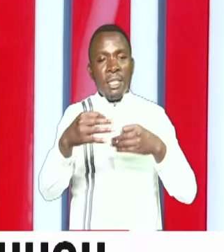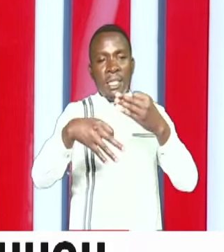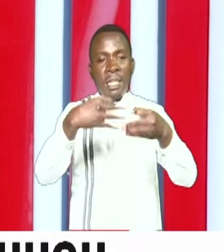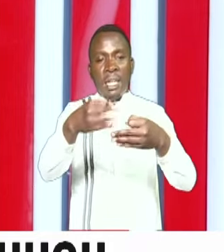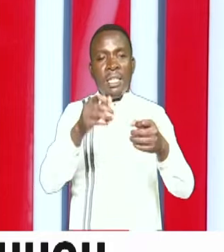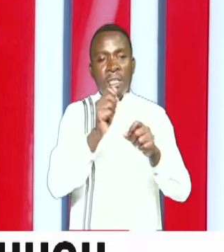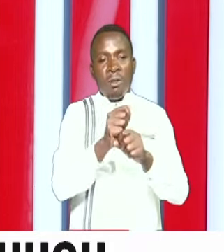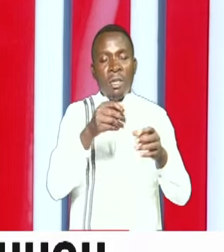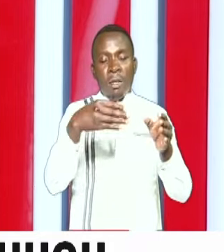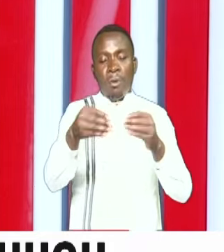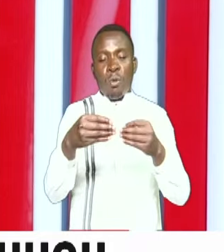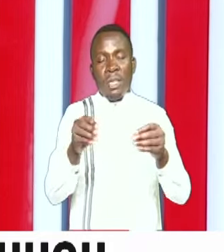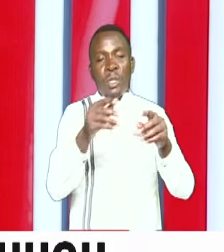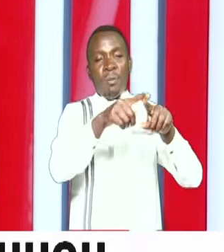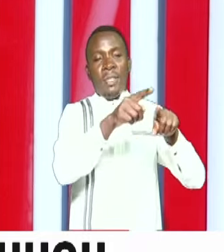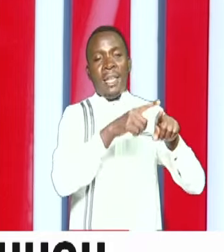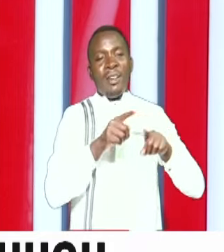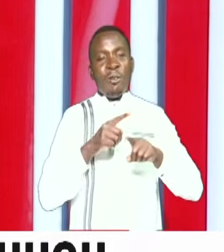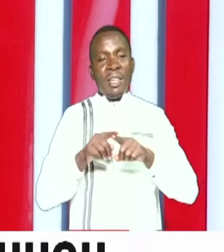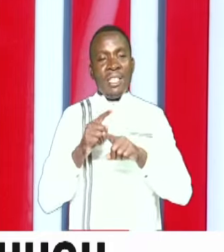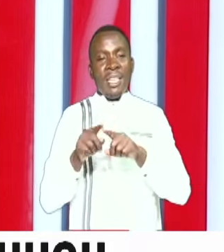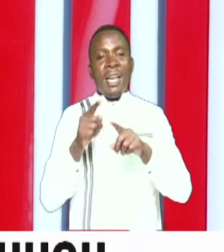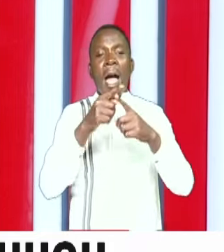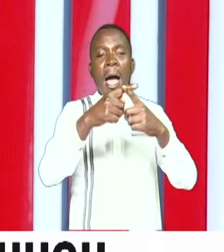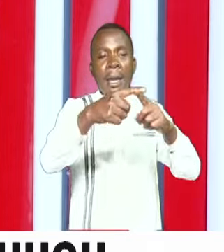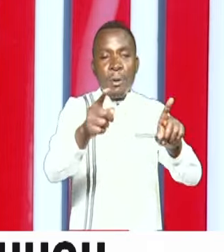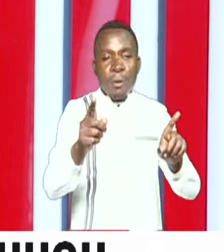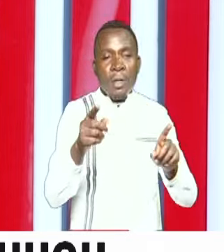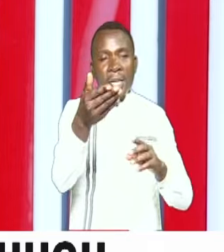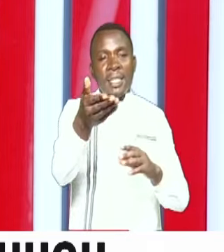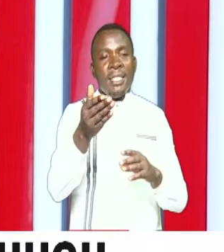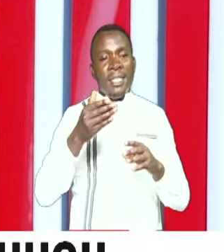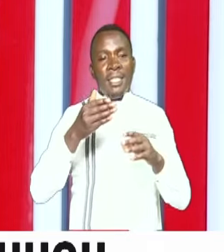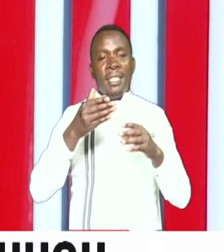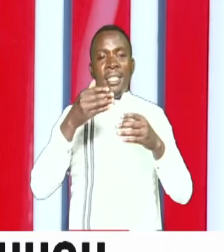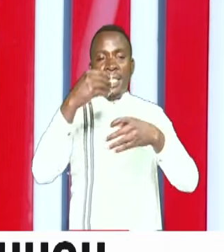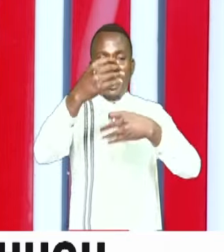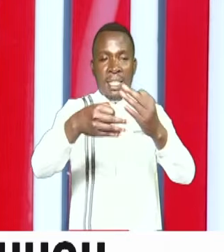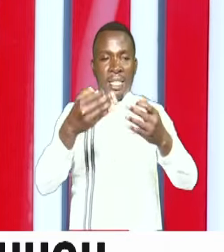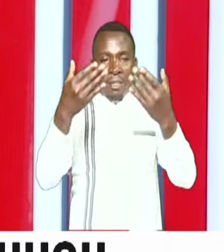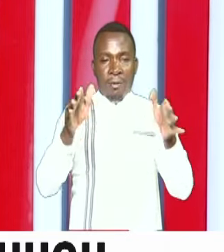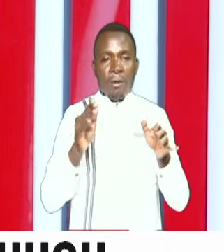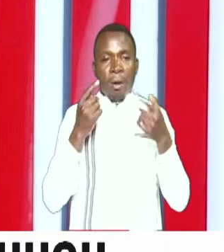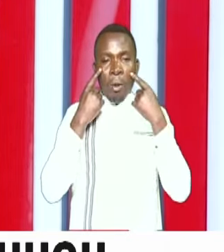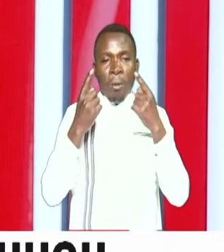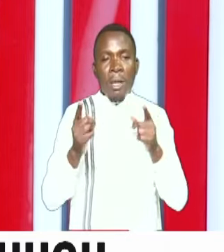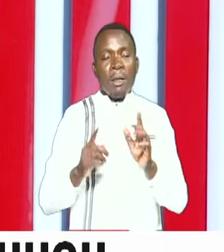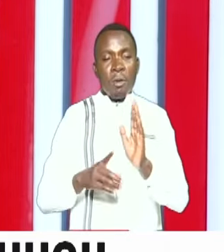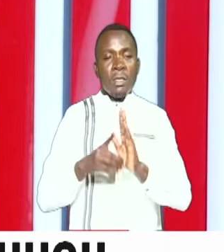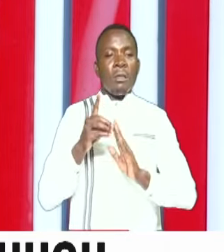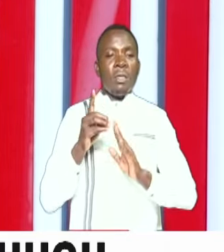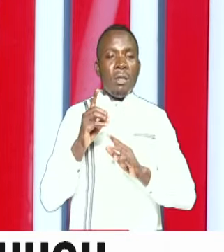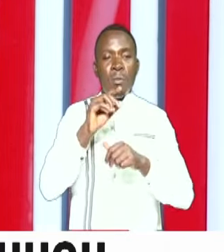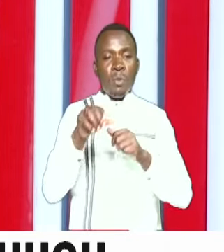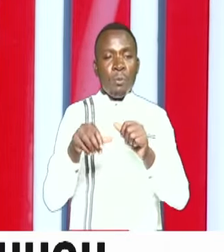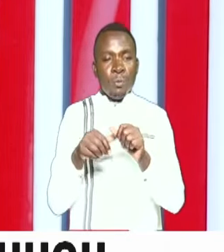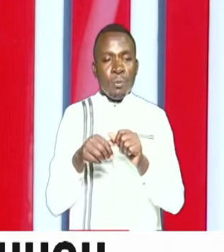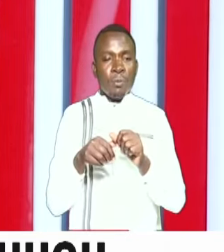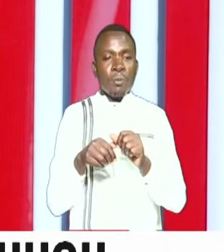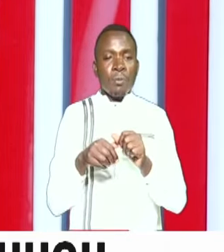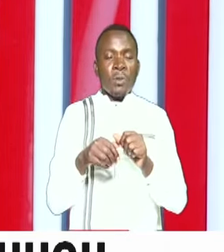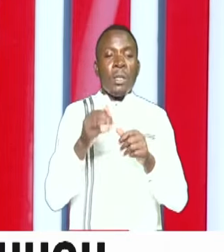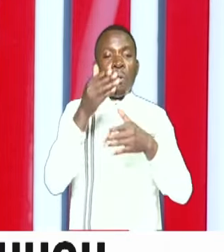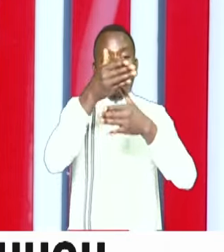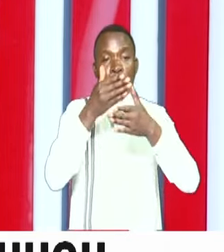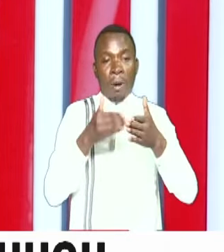nk'ibyo bigiye bitandukanye. Ariko kandi hariho n'inganda tumaze kubona ko zirimo ziragenda zitera imbere mu bijyanye